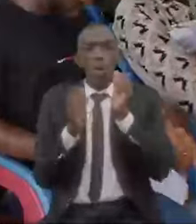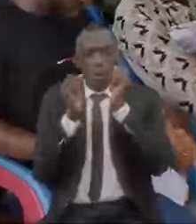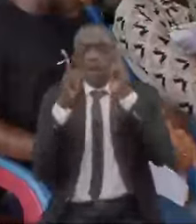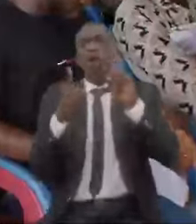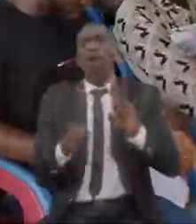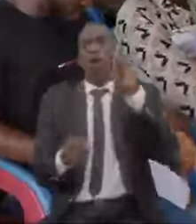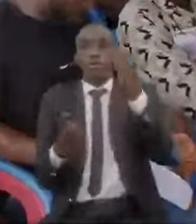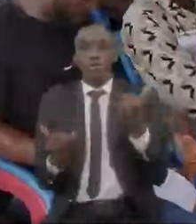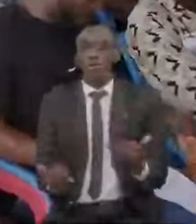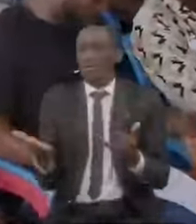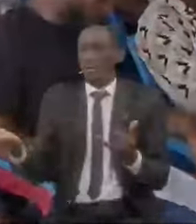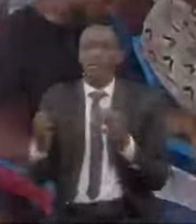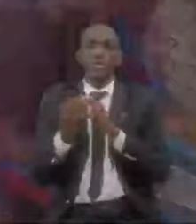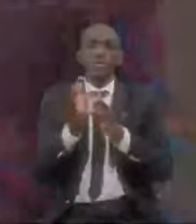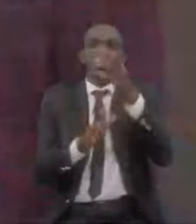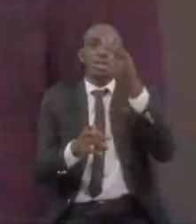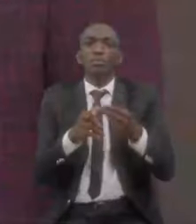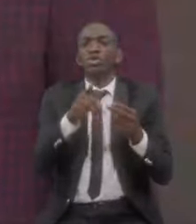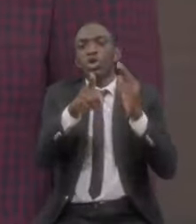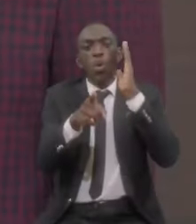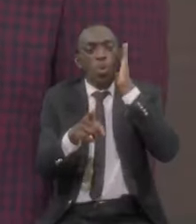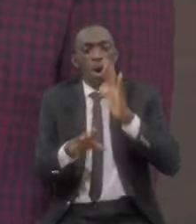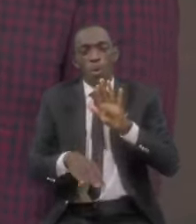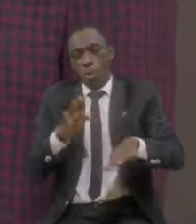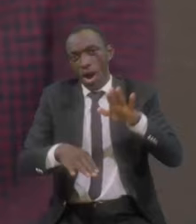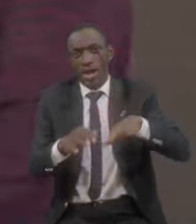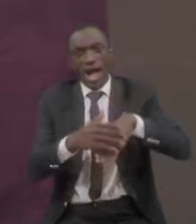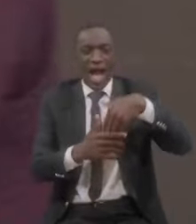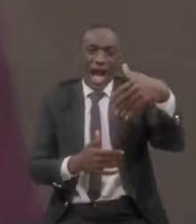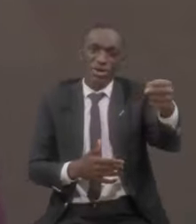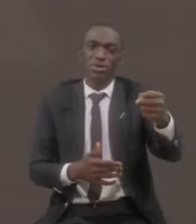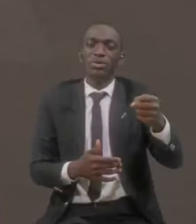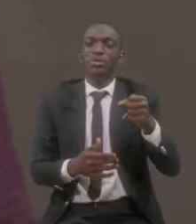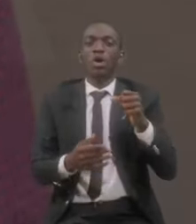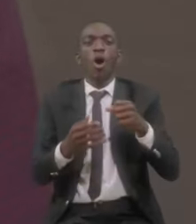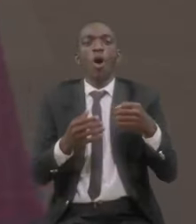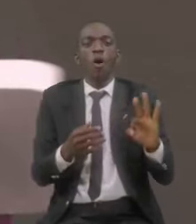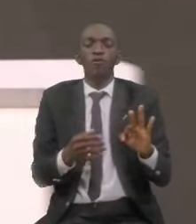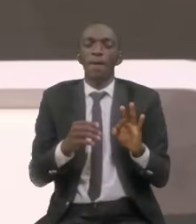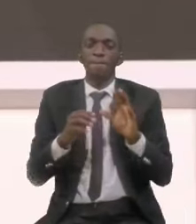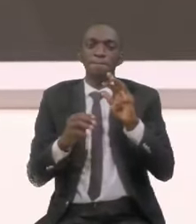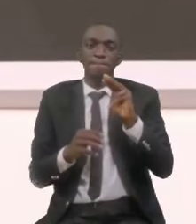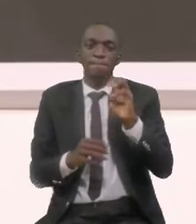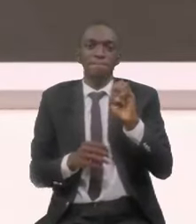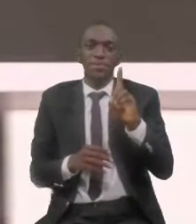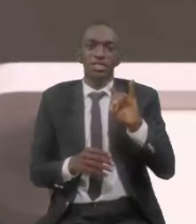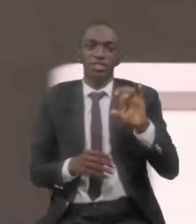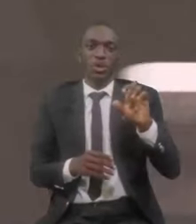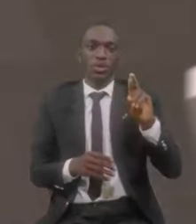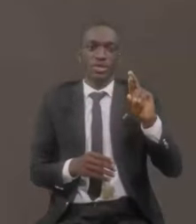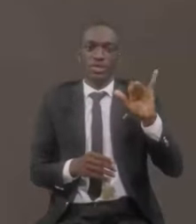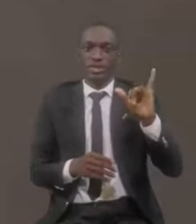te lever. Tu vas quitter la médiocrité. Et